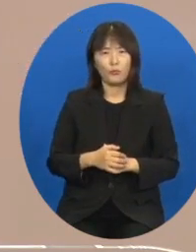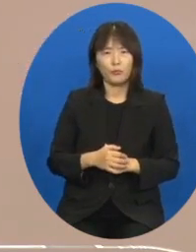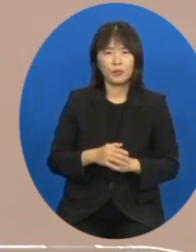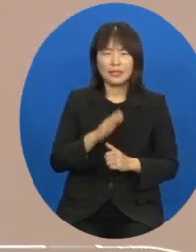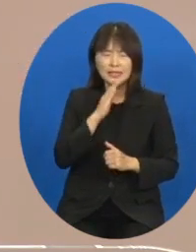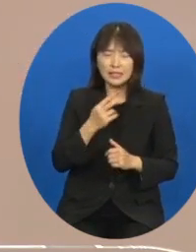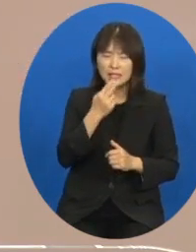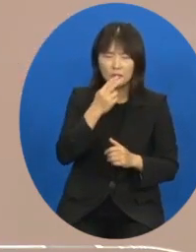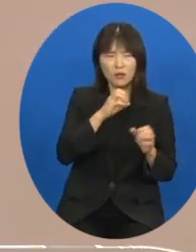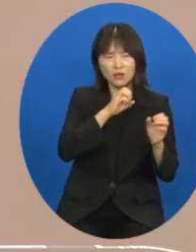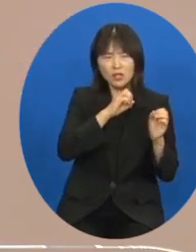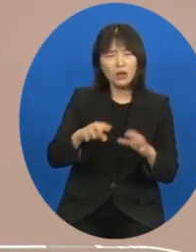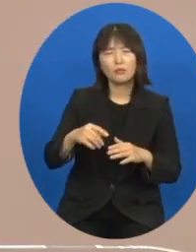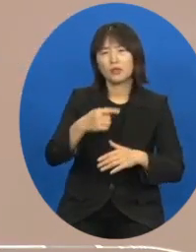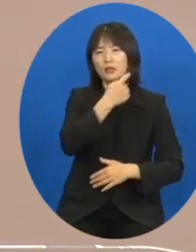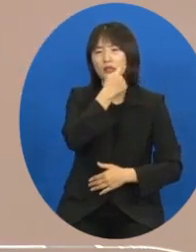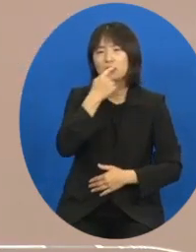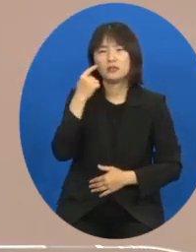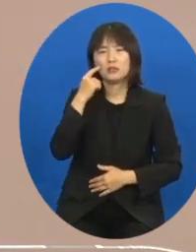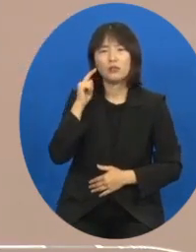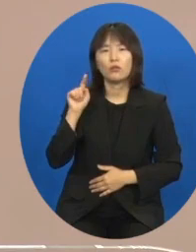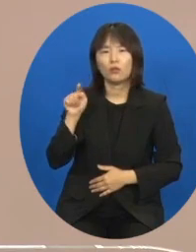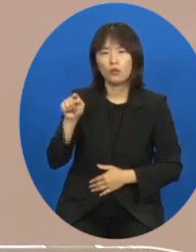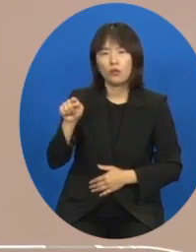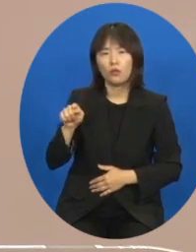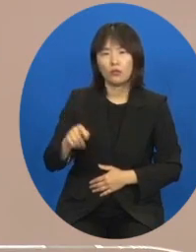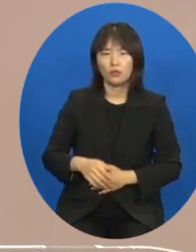진짜 생명을 잃어버렸다는 증거예요.